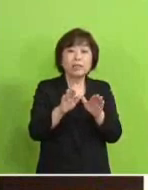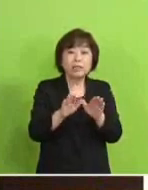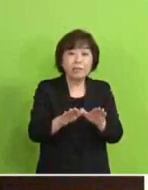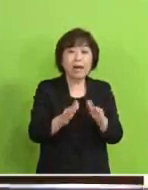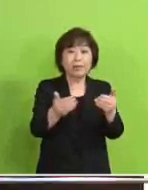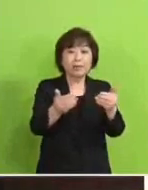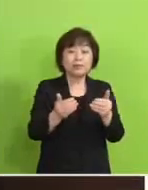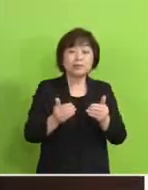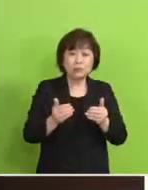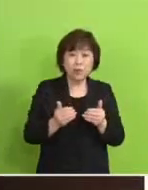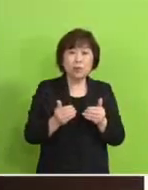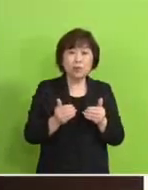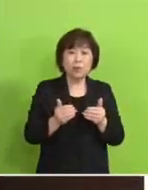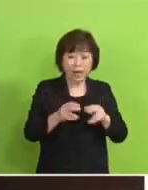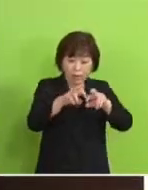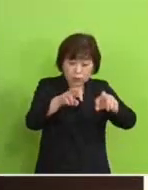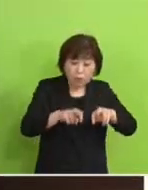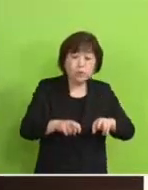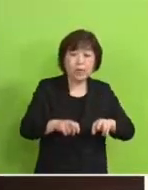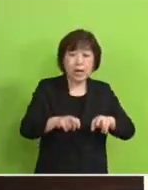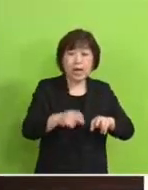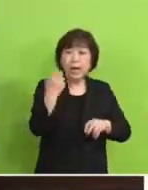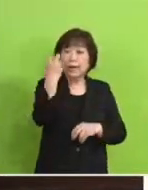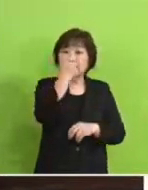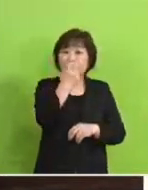点での必要な調査と